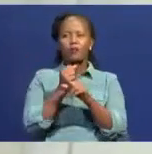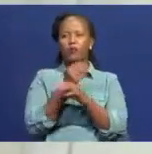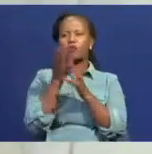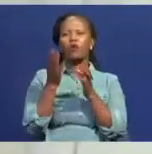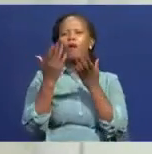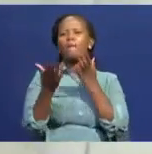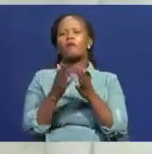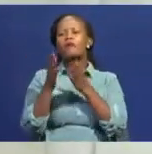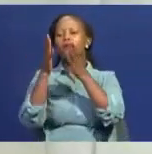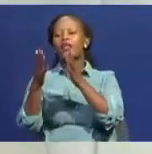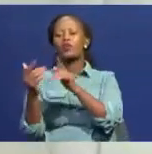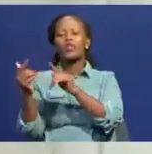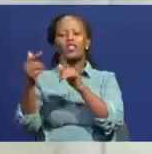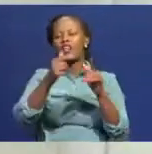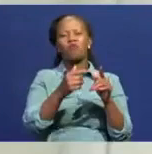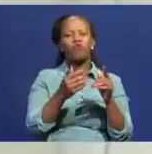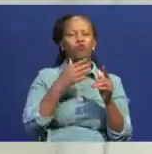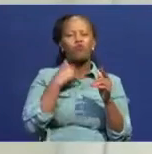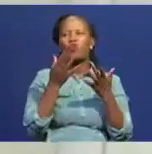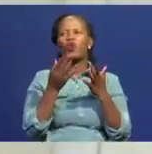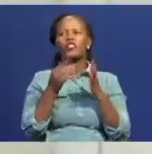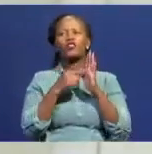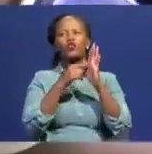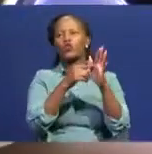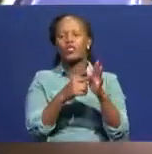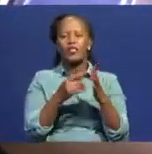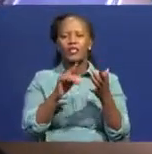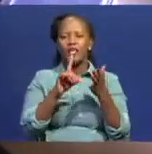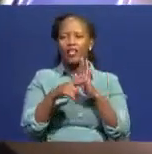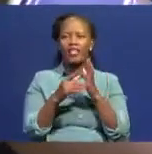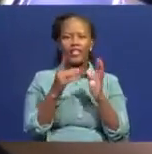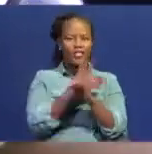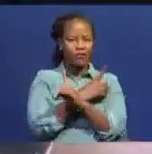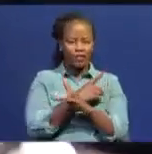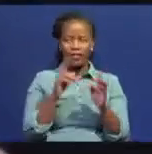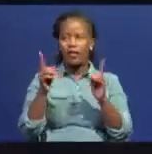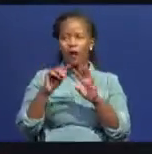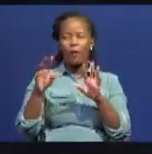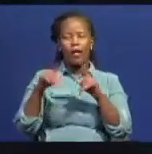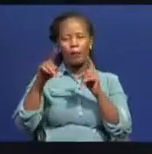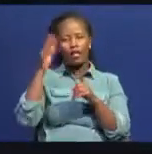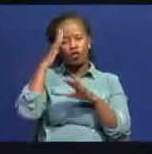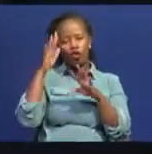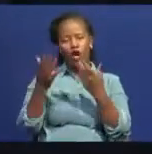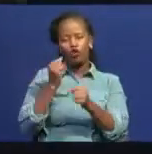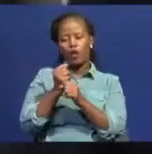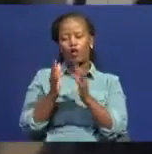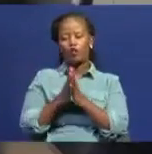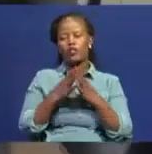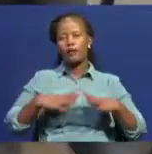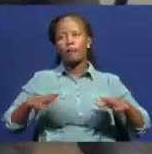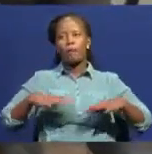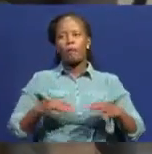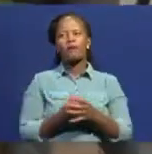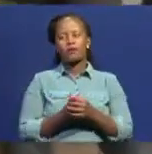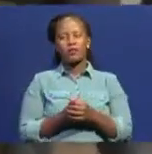na hivi, eh? No approach ki different. You have to know how to deal with people.